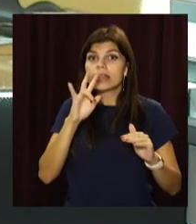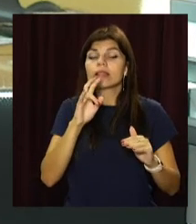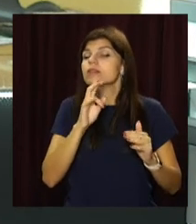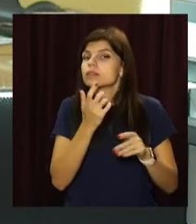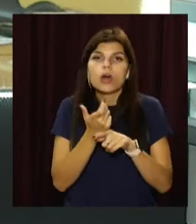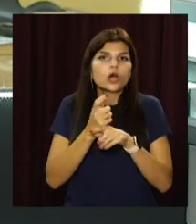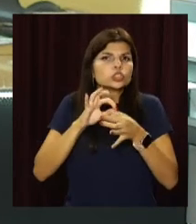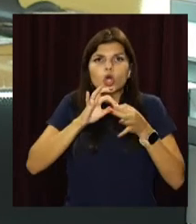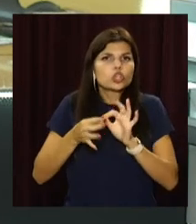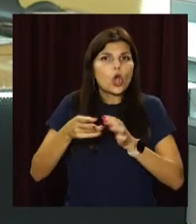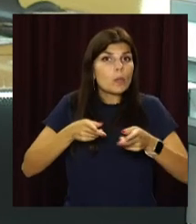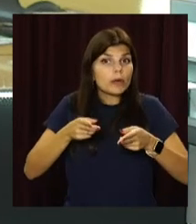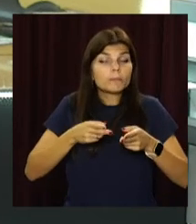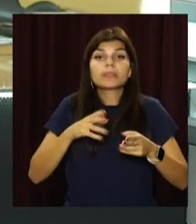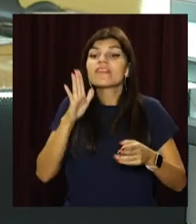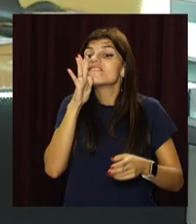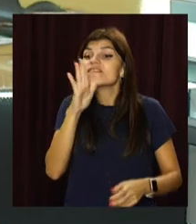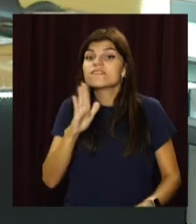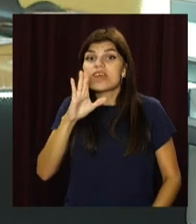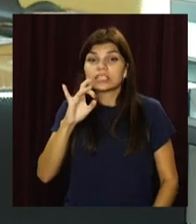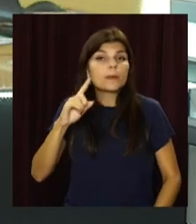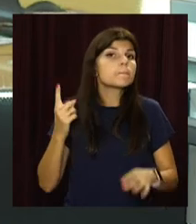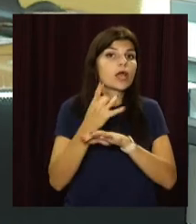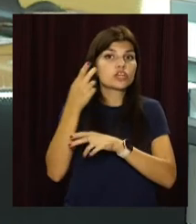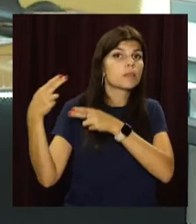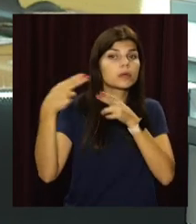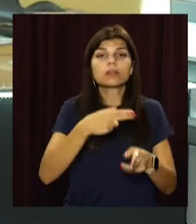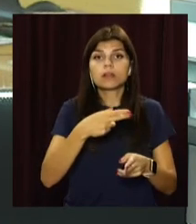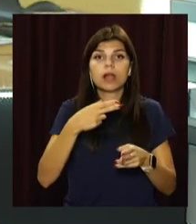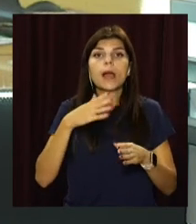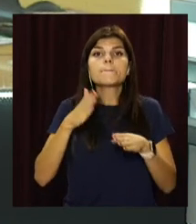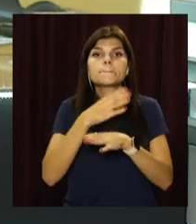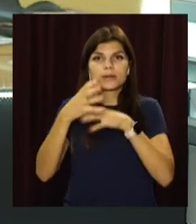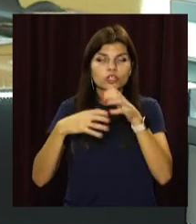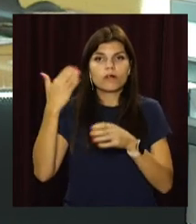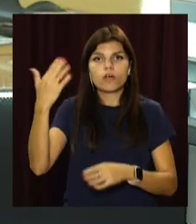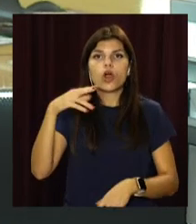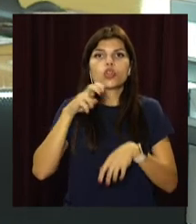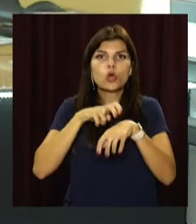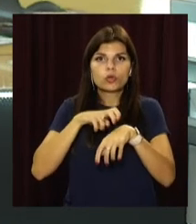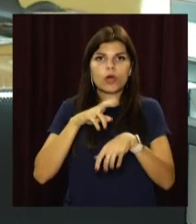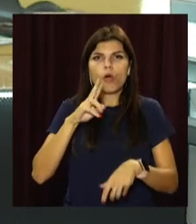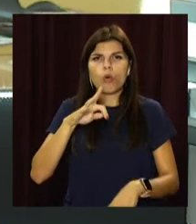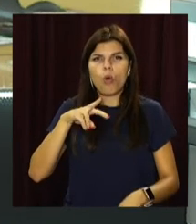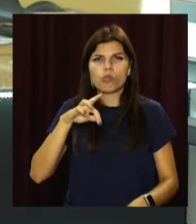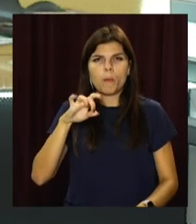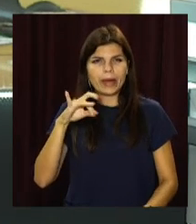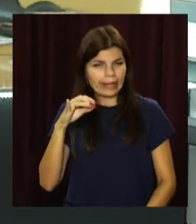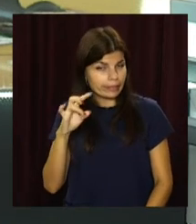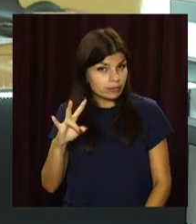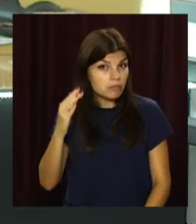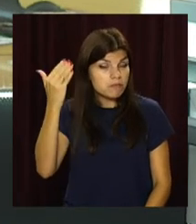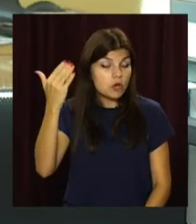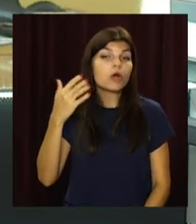надскладні операції. У вересні до міста вперше приїдуть фахівці міжнародної клініки Doctors Collaborating to Help Children.